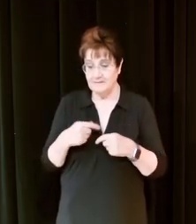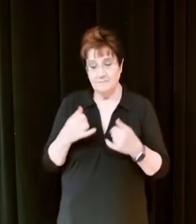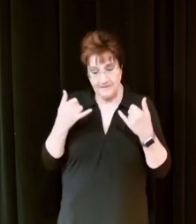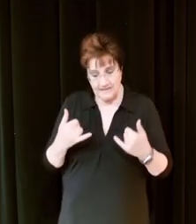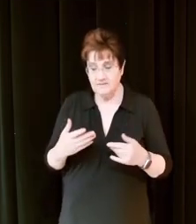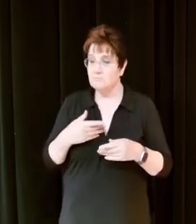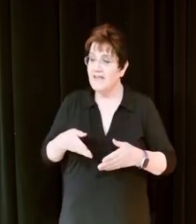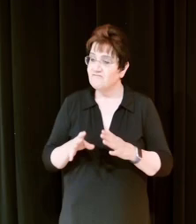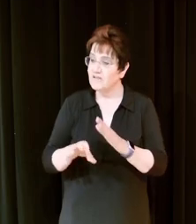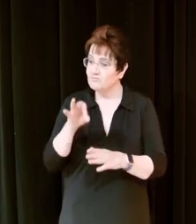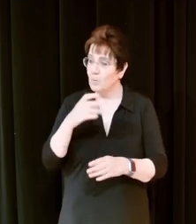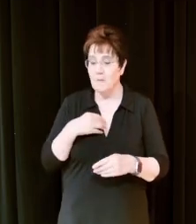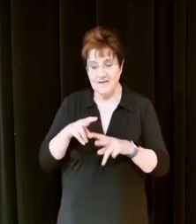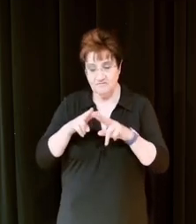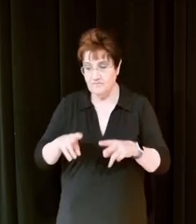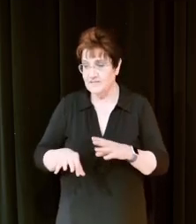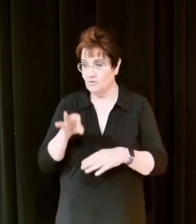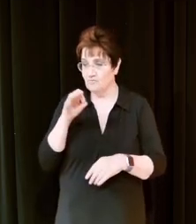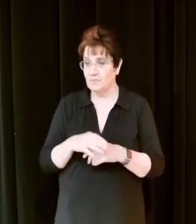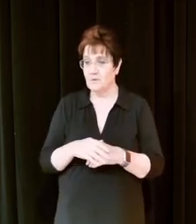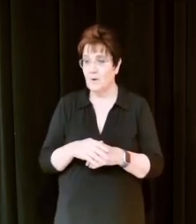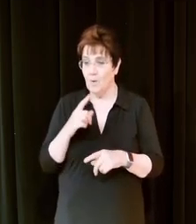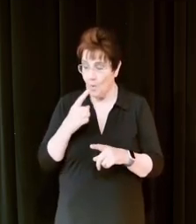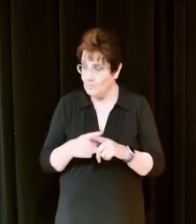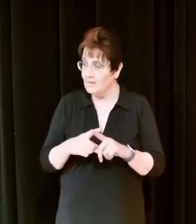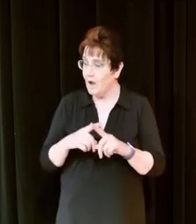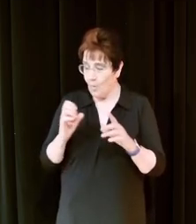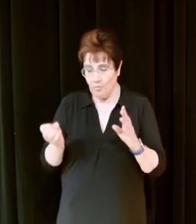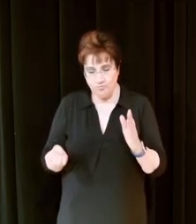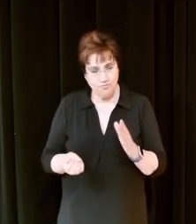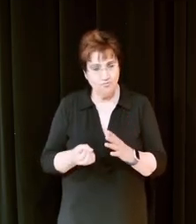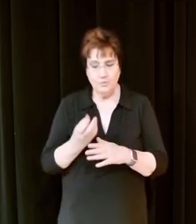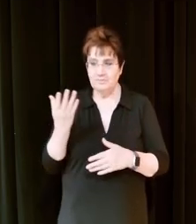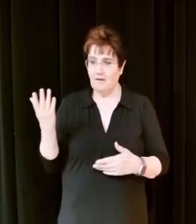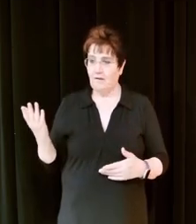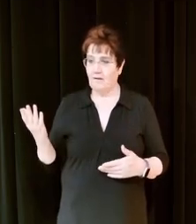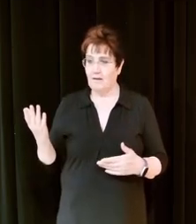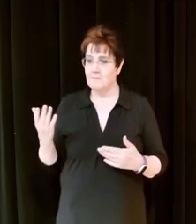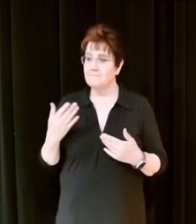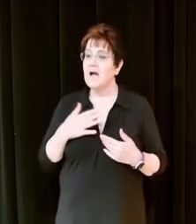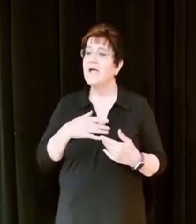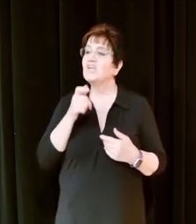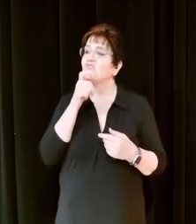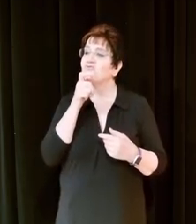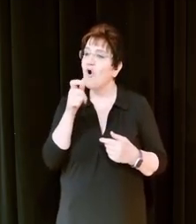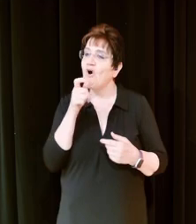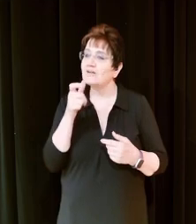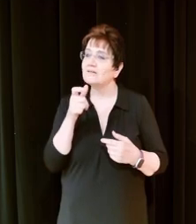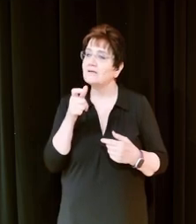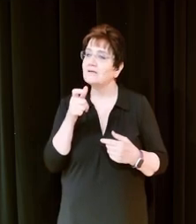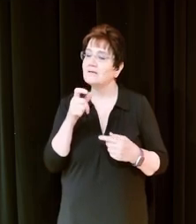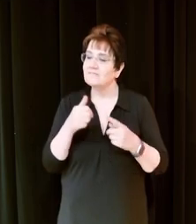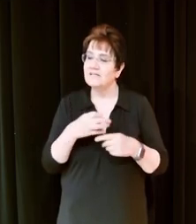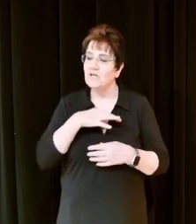Frieden gefunden. Außerdem habe ich auf wundersame Weise meine Worte wiedergefunden. Worte, um